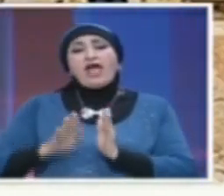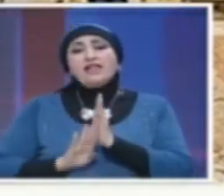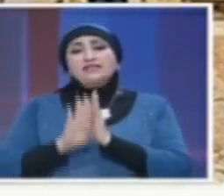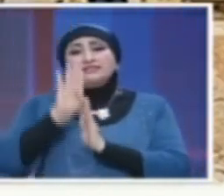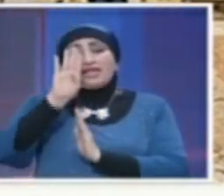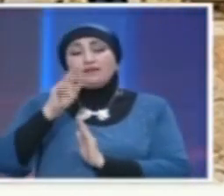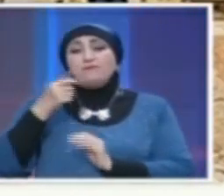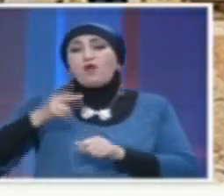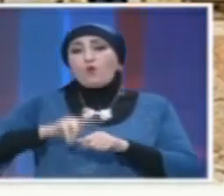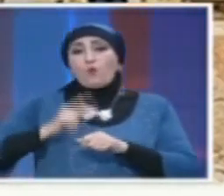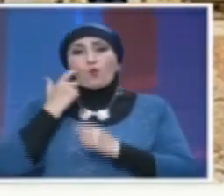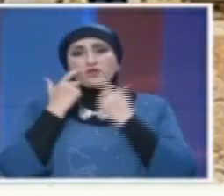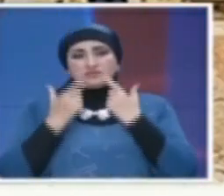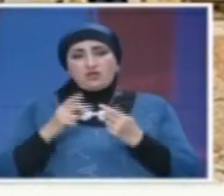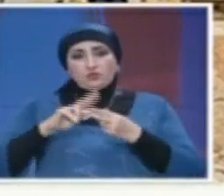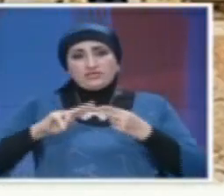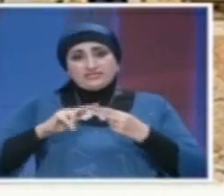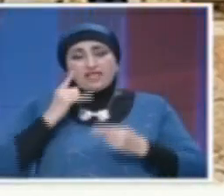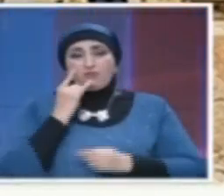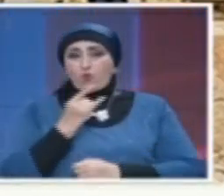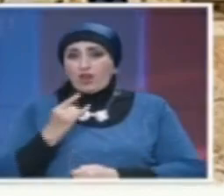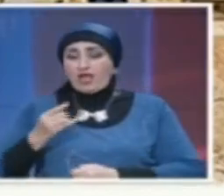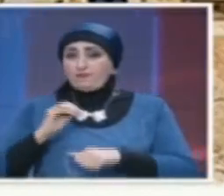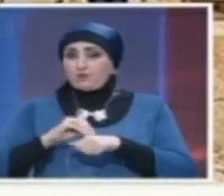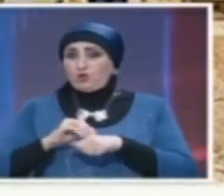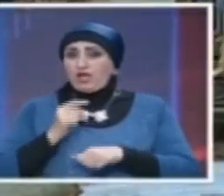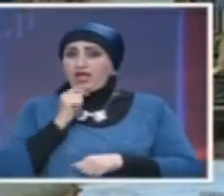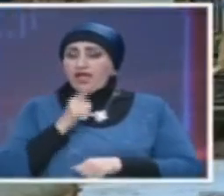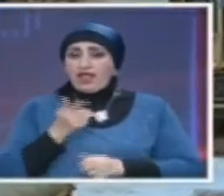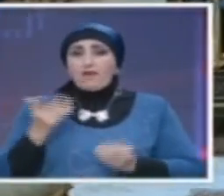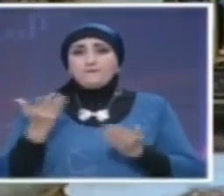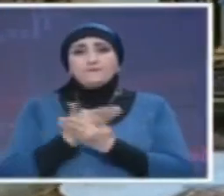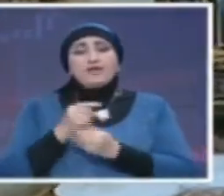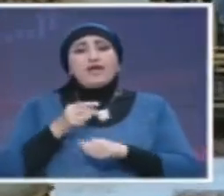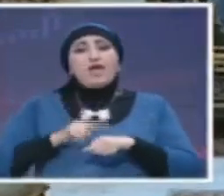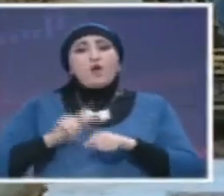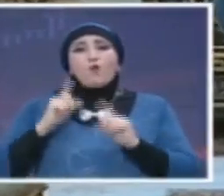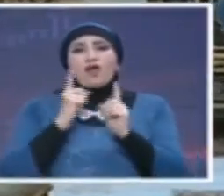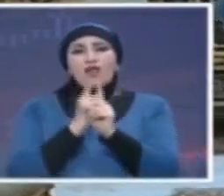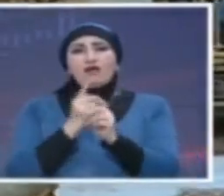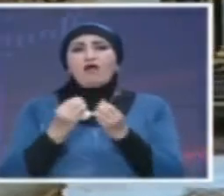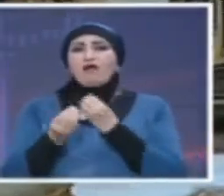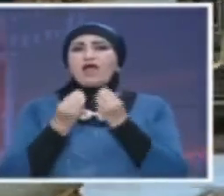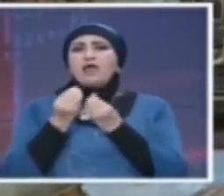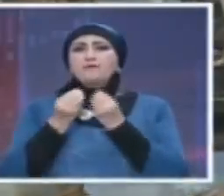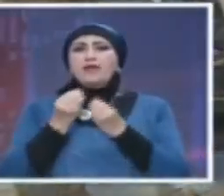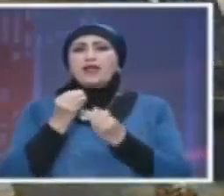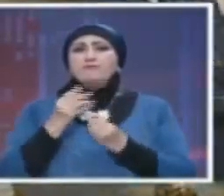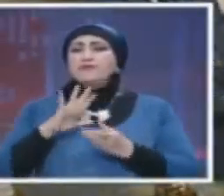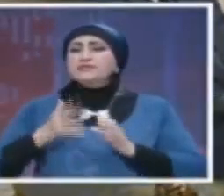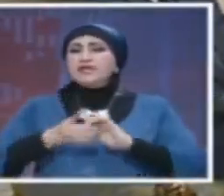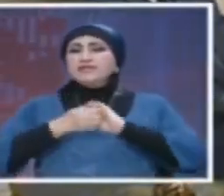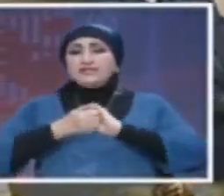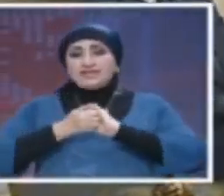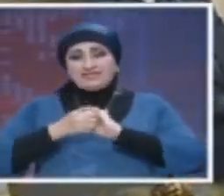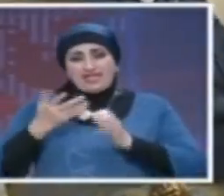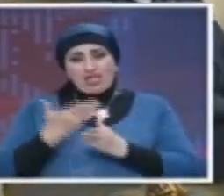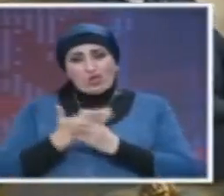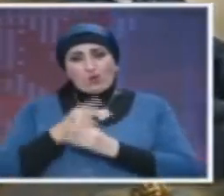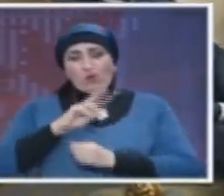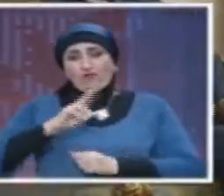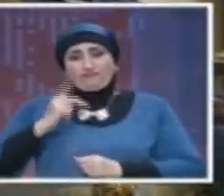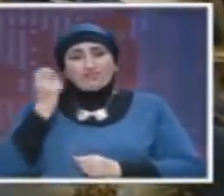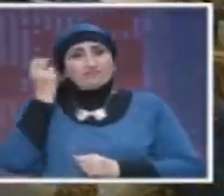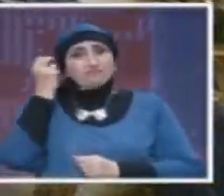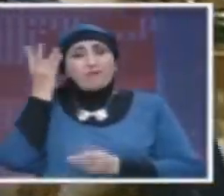بالقارة وصون السلم والأمن بها. وأضاف المتحدث الرسمي أن اللقاء شهد مناقشة سبل تعزيز التعاون الأمني